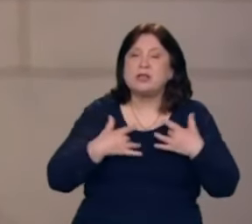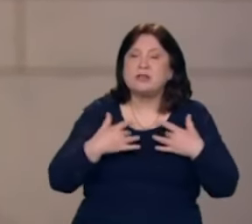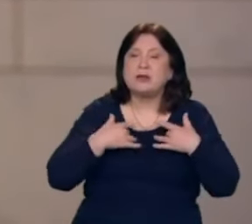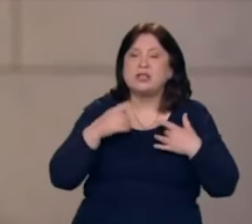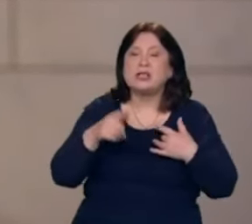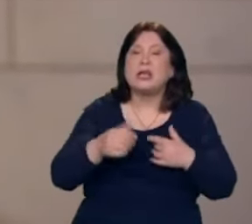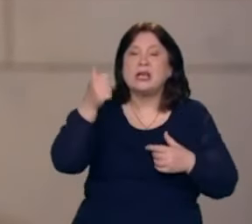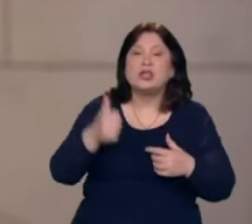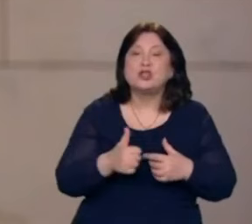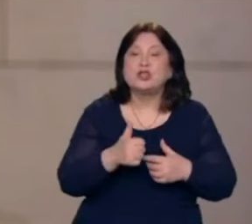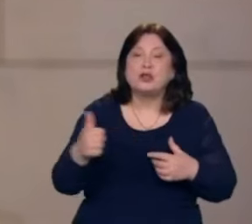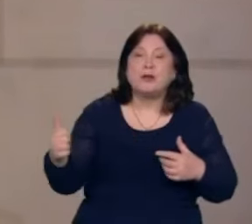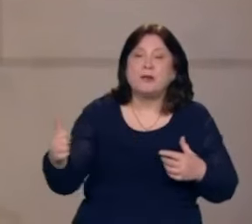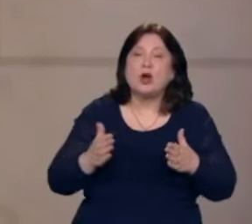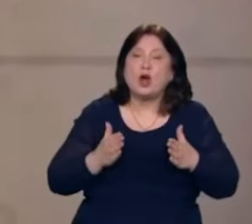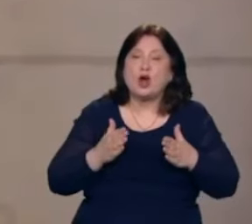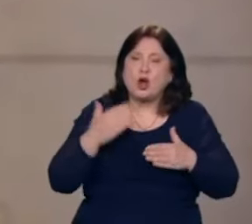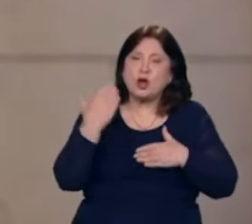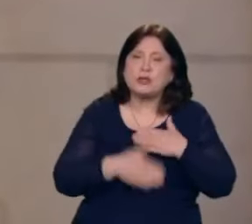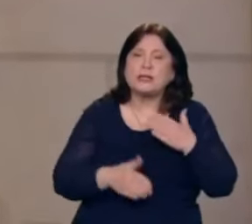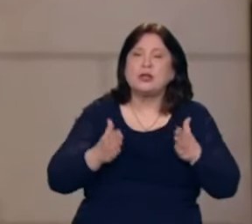chrystusowa ostatnią